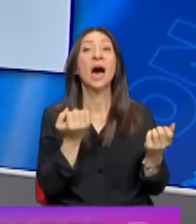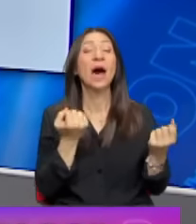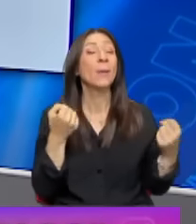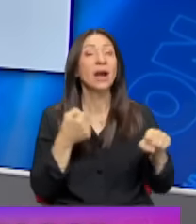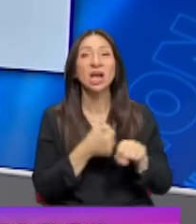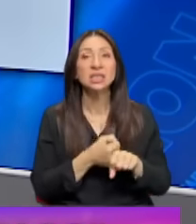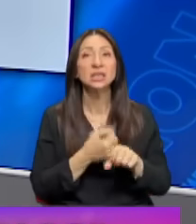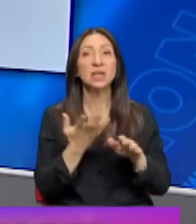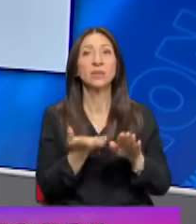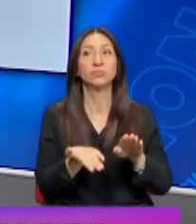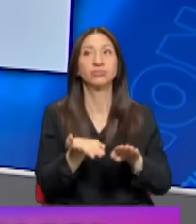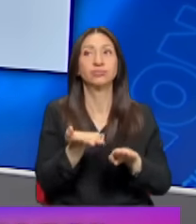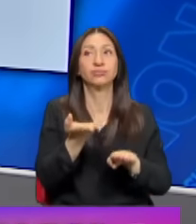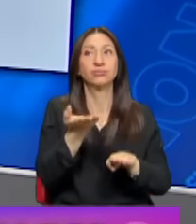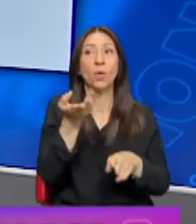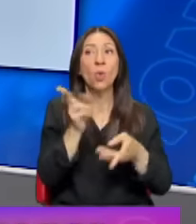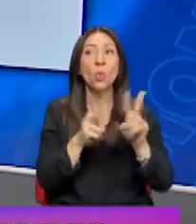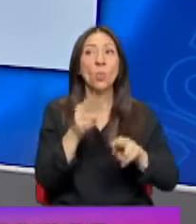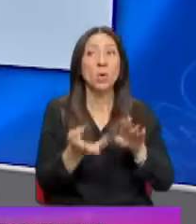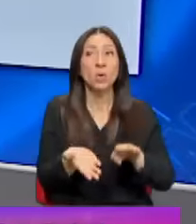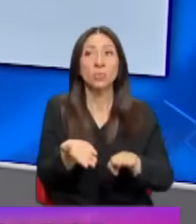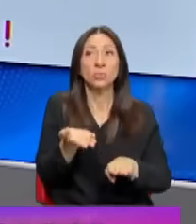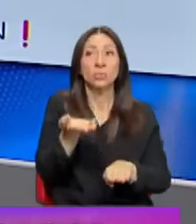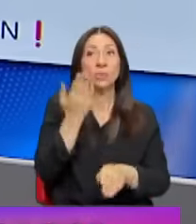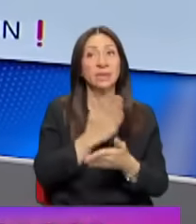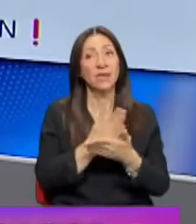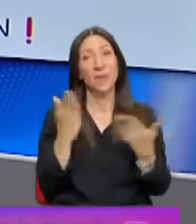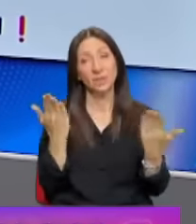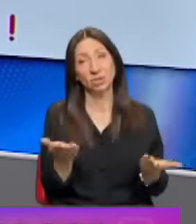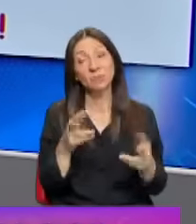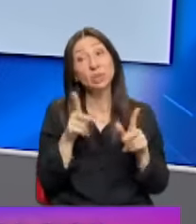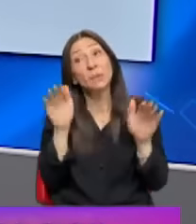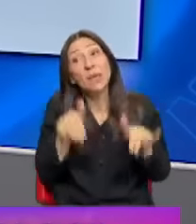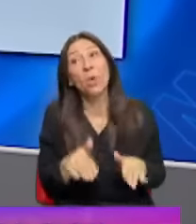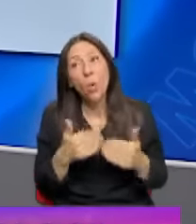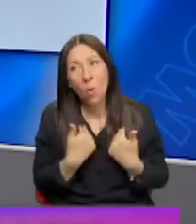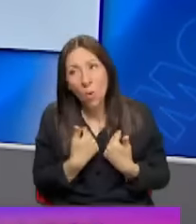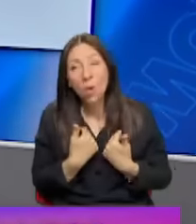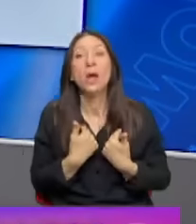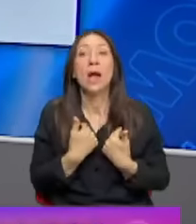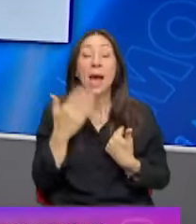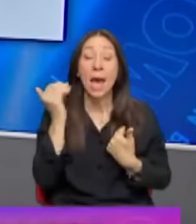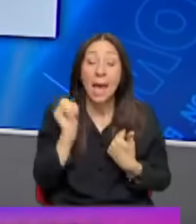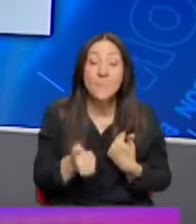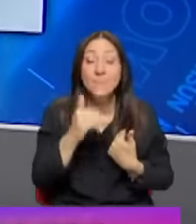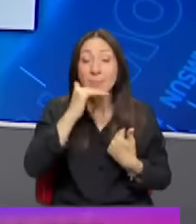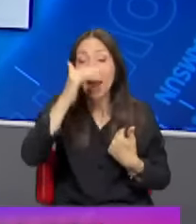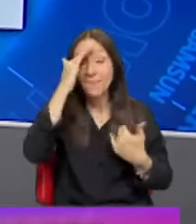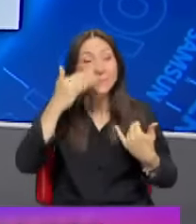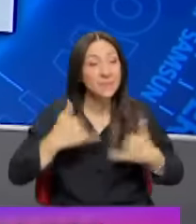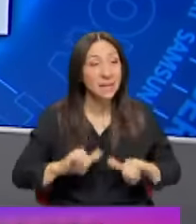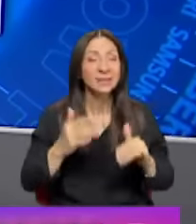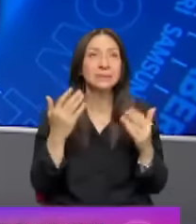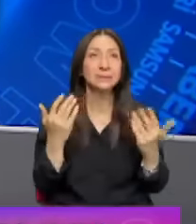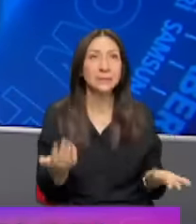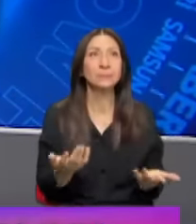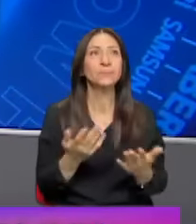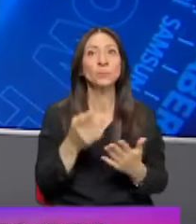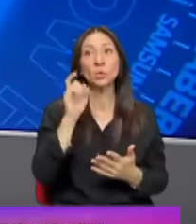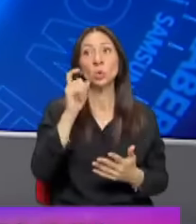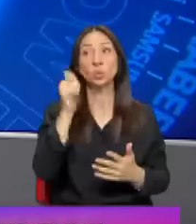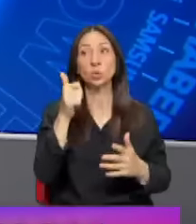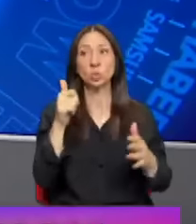sanki artarak, vefatlar sanki artarak devam edecekmiş gibi görünüyor. Her bayram tatilinde ki genellikle böyle